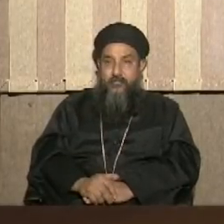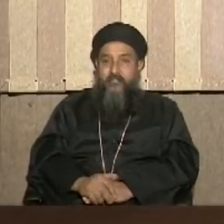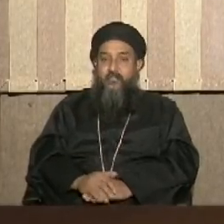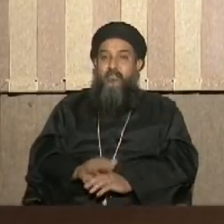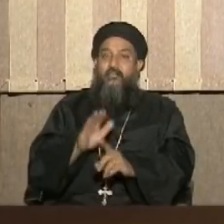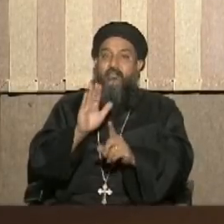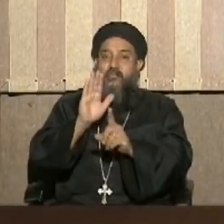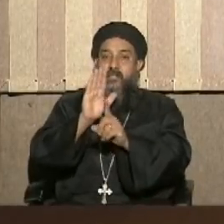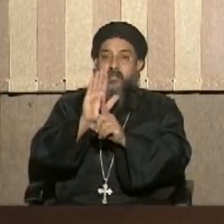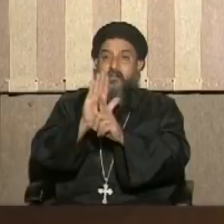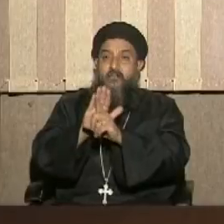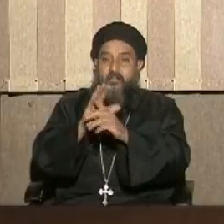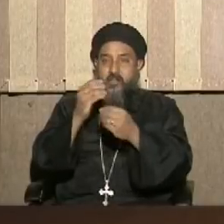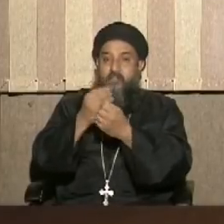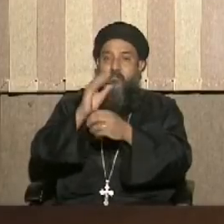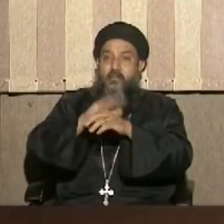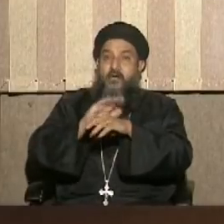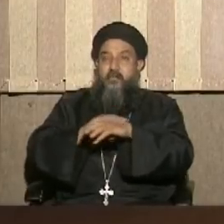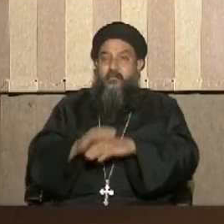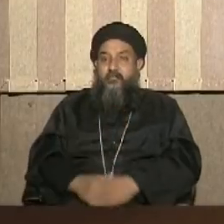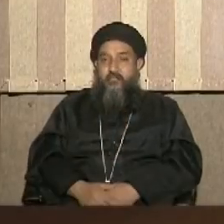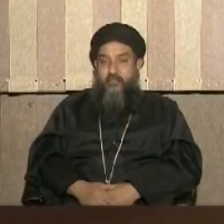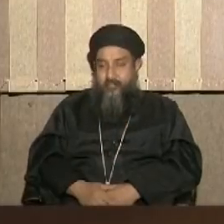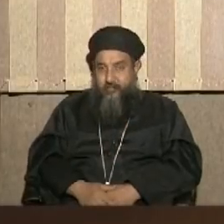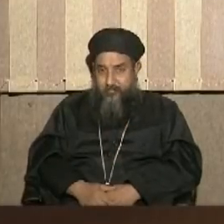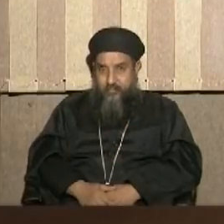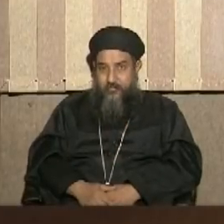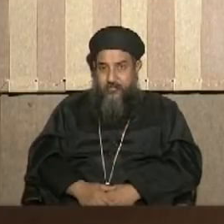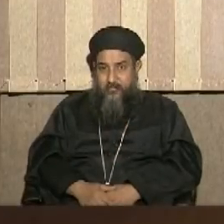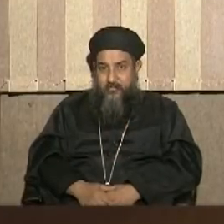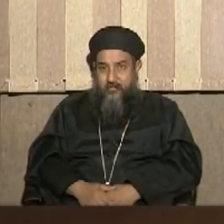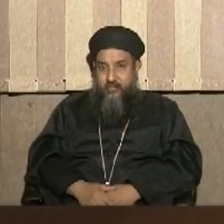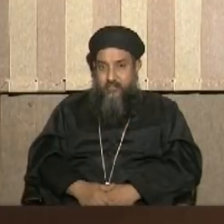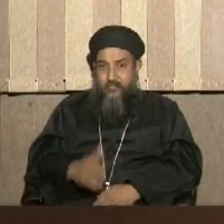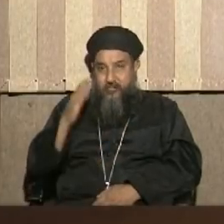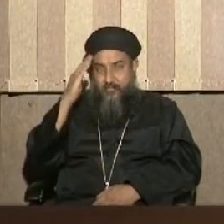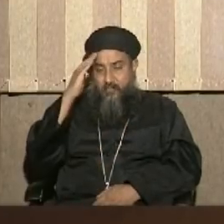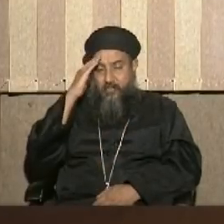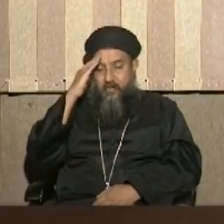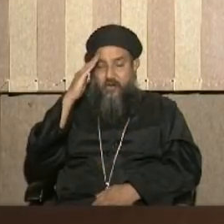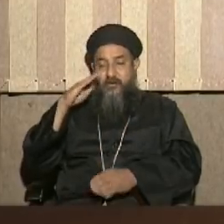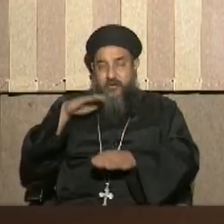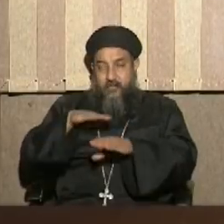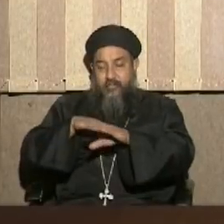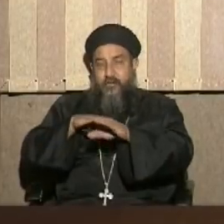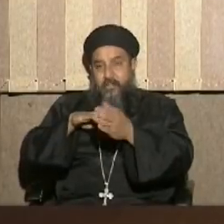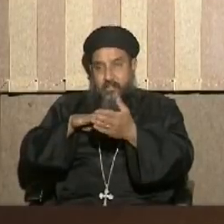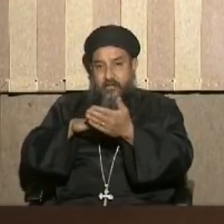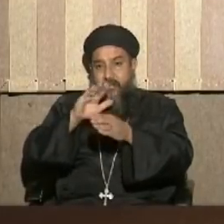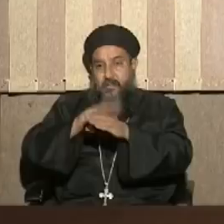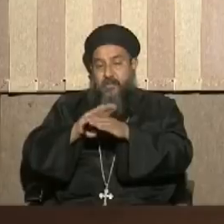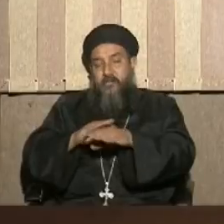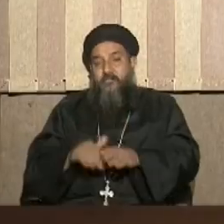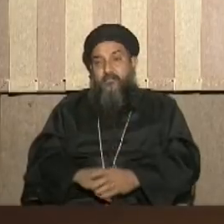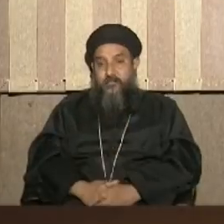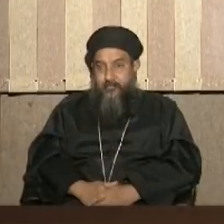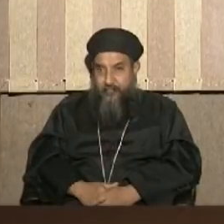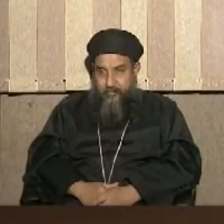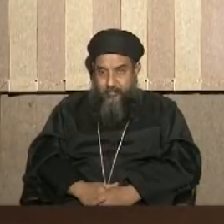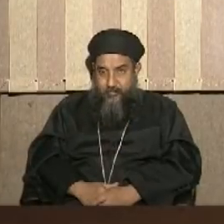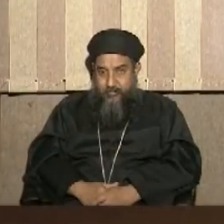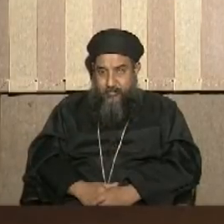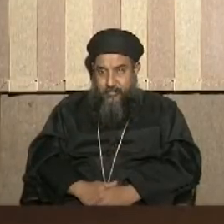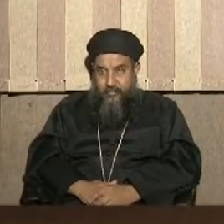أرجوك يا ابني خليك معاه وخد بركة خدمته. طبعا يا أبي، ده أنا اللي أشكرك إنك هتسيبني آخد بركته.